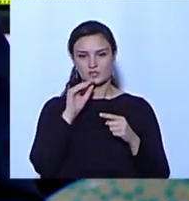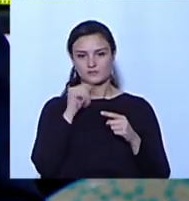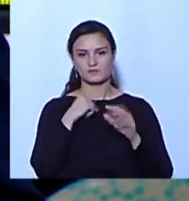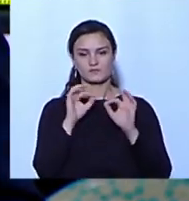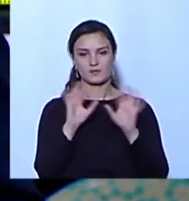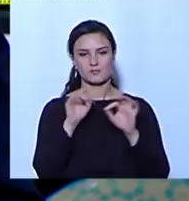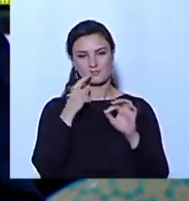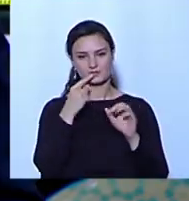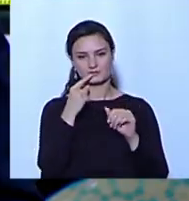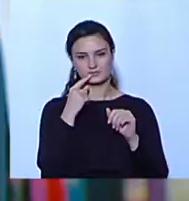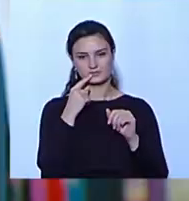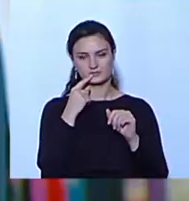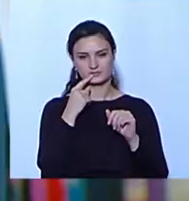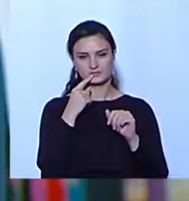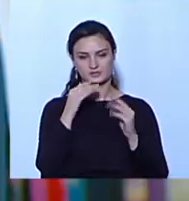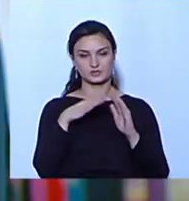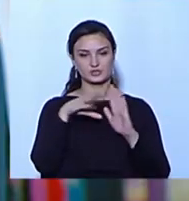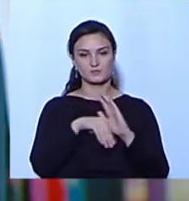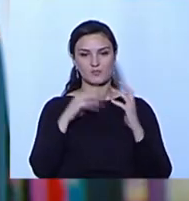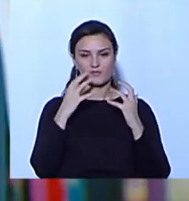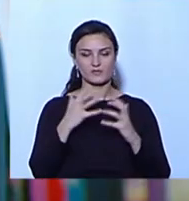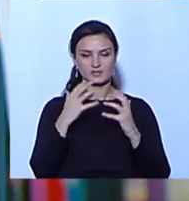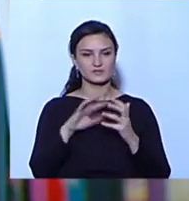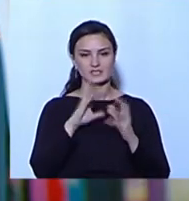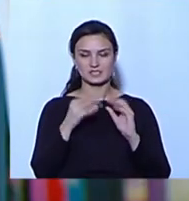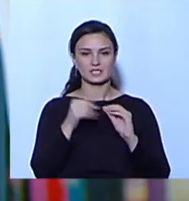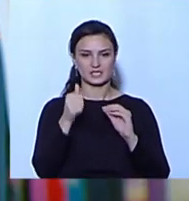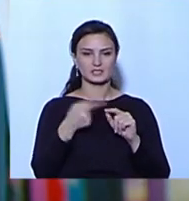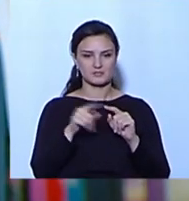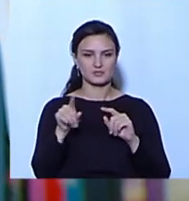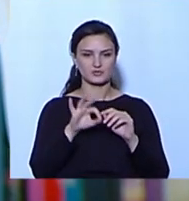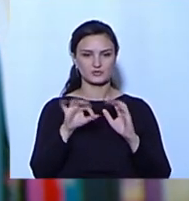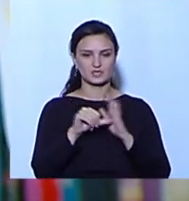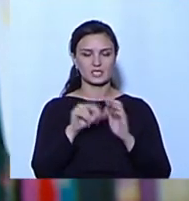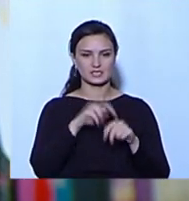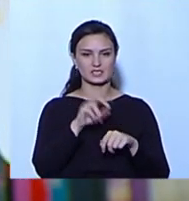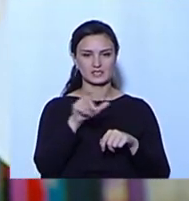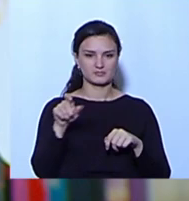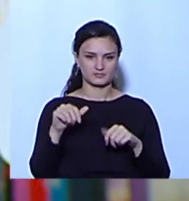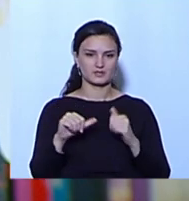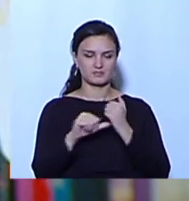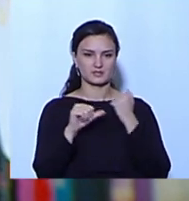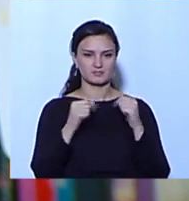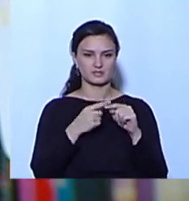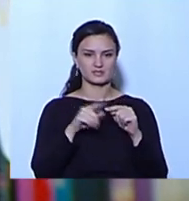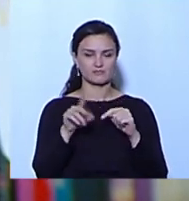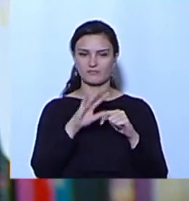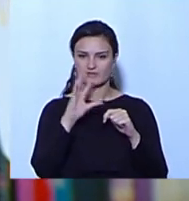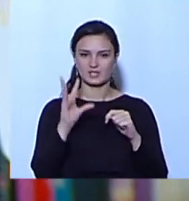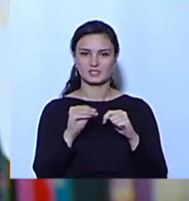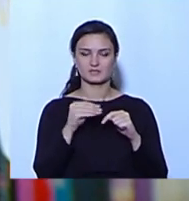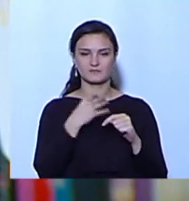ჩვენ ლაპარაკობთ შინ მოვლის წესებზე, ყველაზე კარგად ამაში გვეხმარებიან ექთნები. უნდა ვაღიაროთ, რომ ეს არის